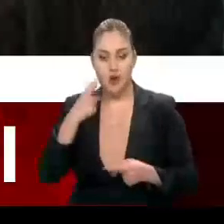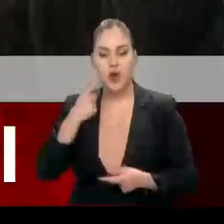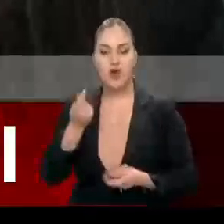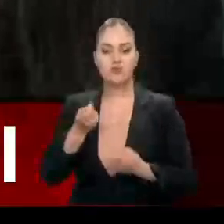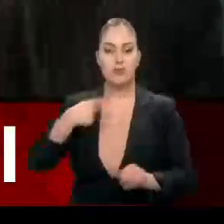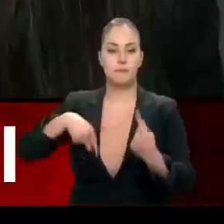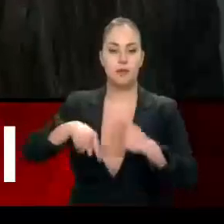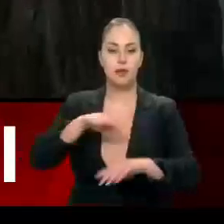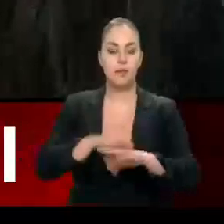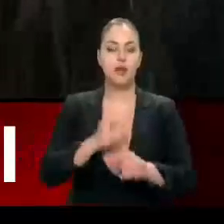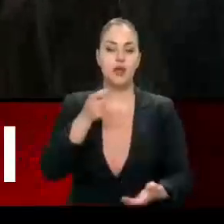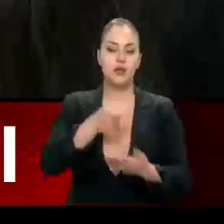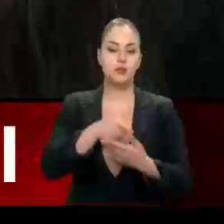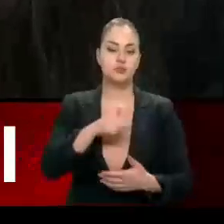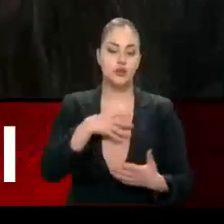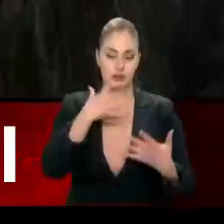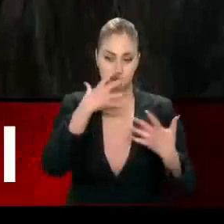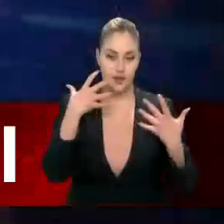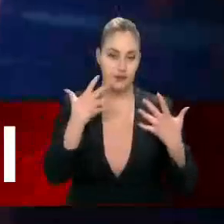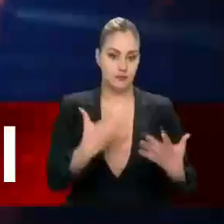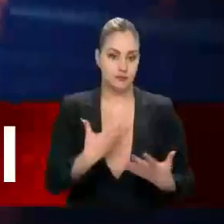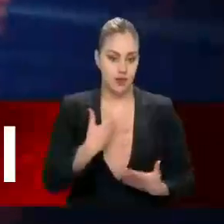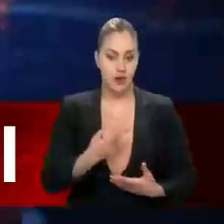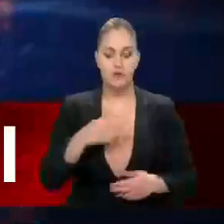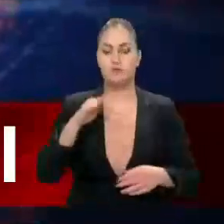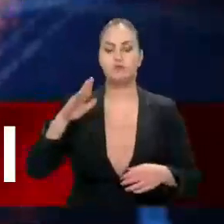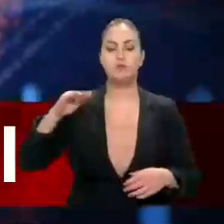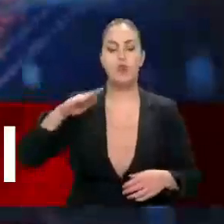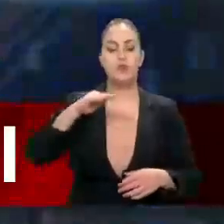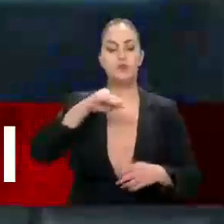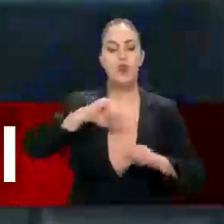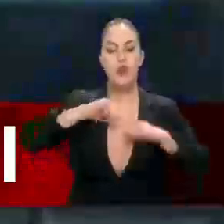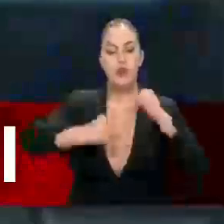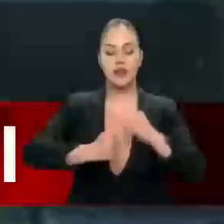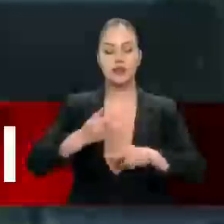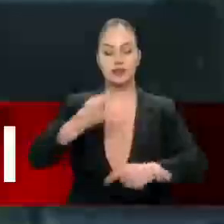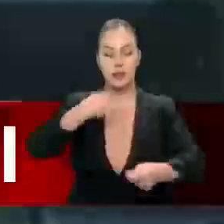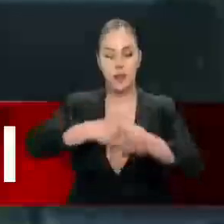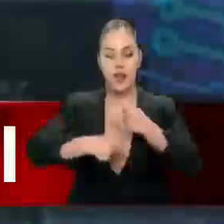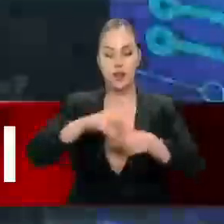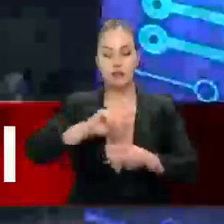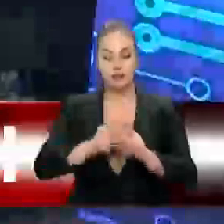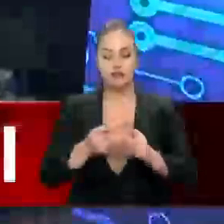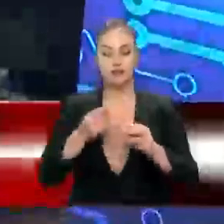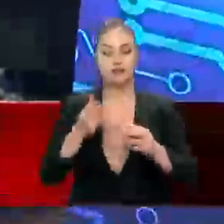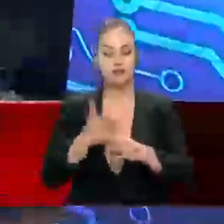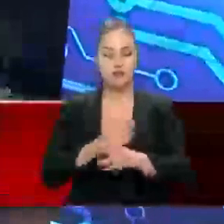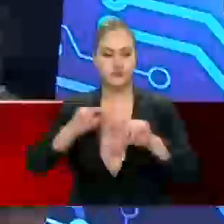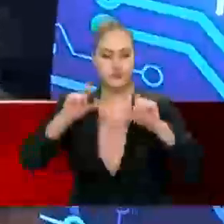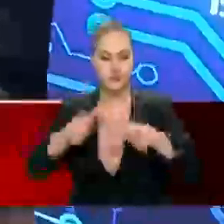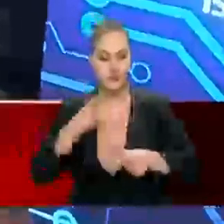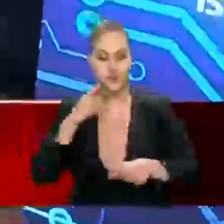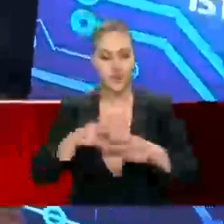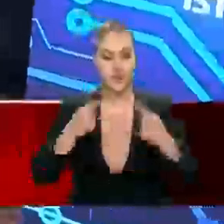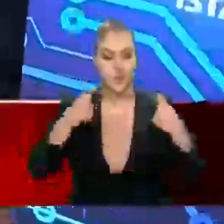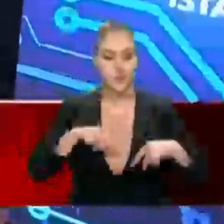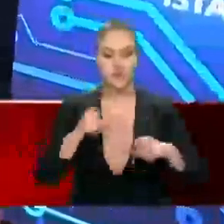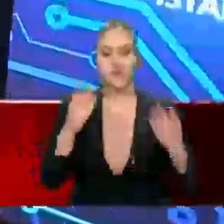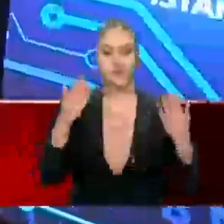yapmak tabii ki yine yatırımcılara tavsiye edileceğimiz noktalardan. Borsada hareketlilik Sermaye Piyasası Kurulu'nu da harekete geçirdi. Kurul, yanıltıcı bilgi